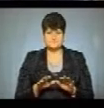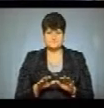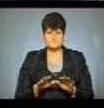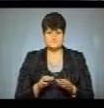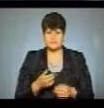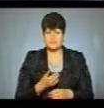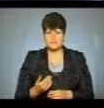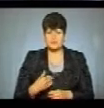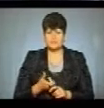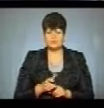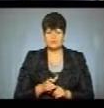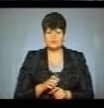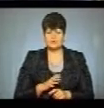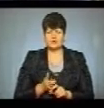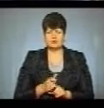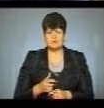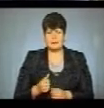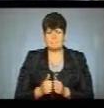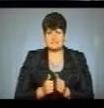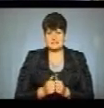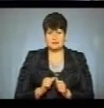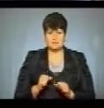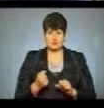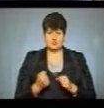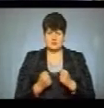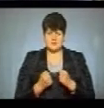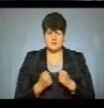Ми були дуже близькими друзями. Ми